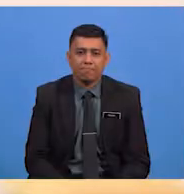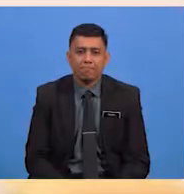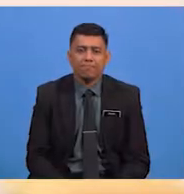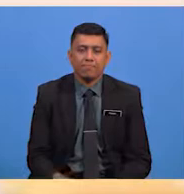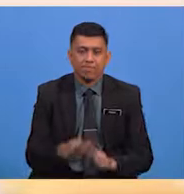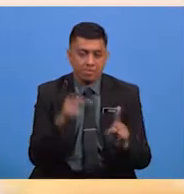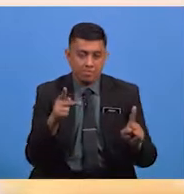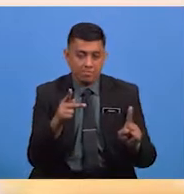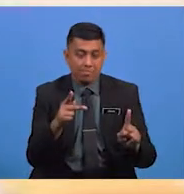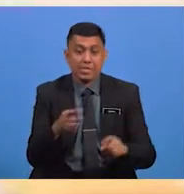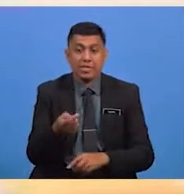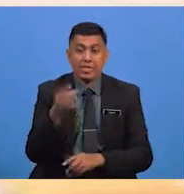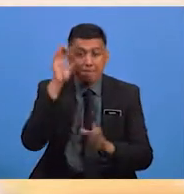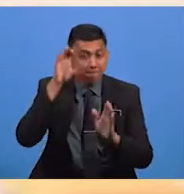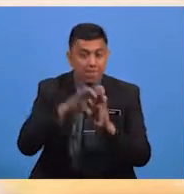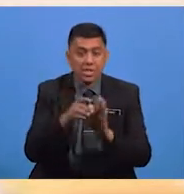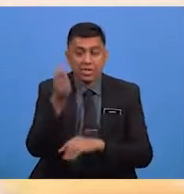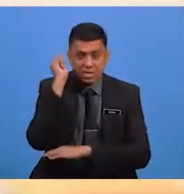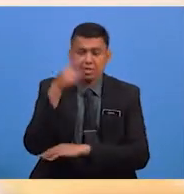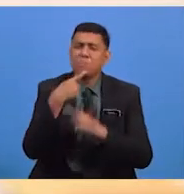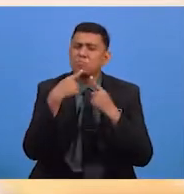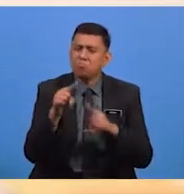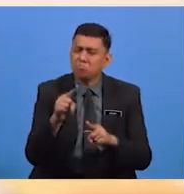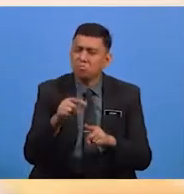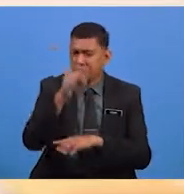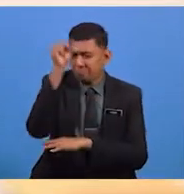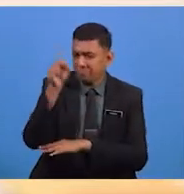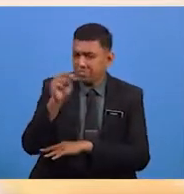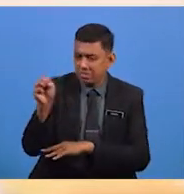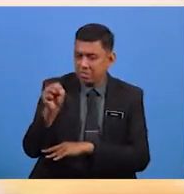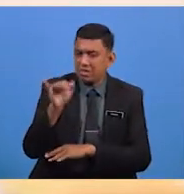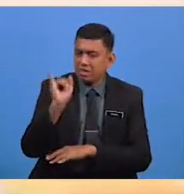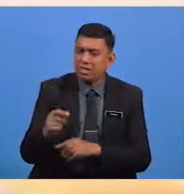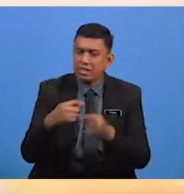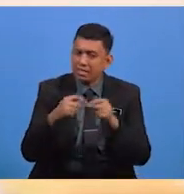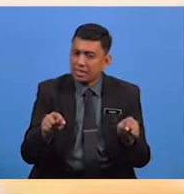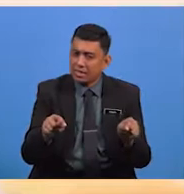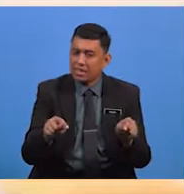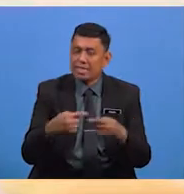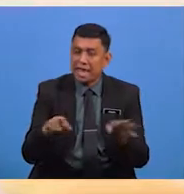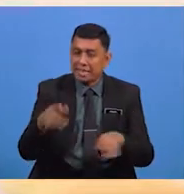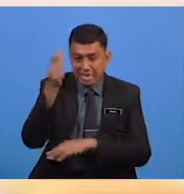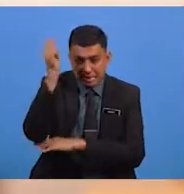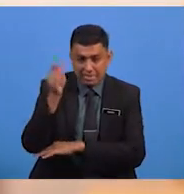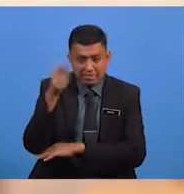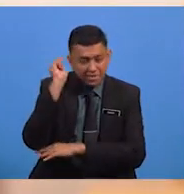Daripada animasi tadi, kita dapat menjawab persoalan yang cikgu telah tanyakan kepada